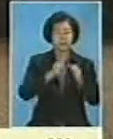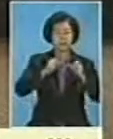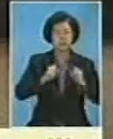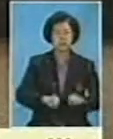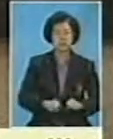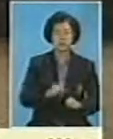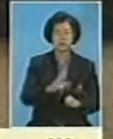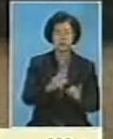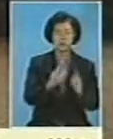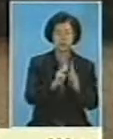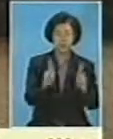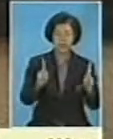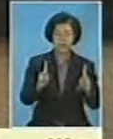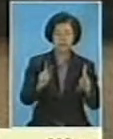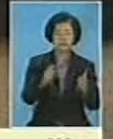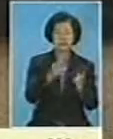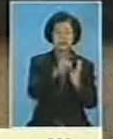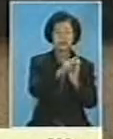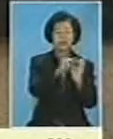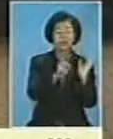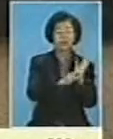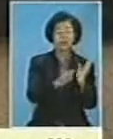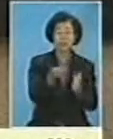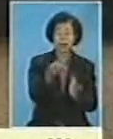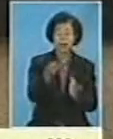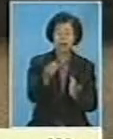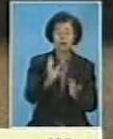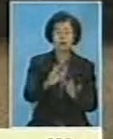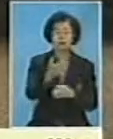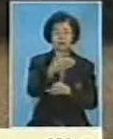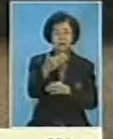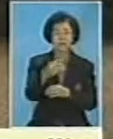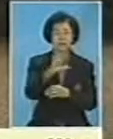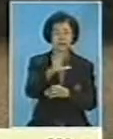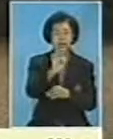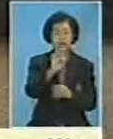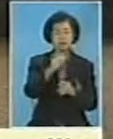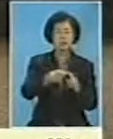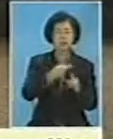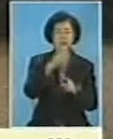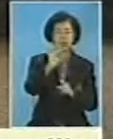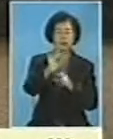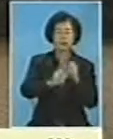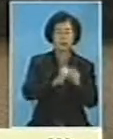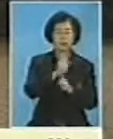มการนโยบายข้าวแห่งชาติเมื่อวันที่9กันยายน